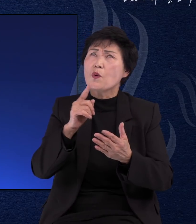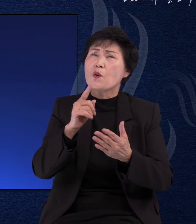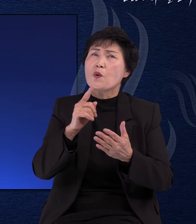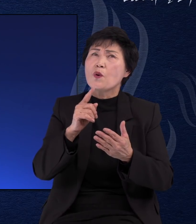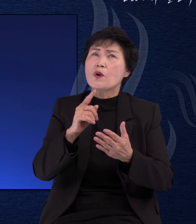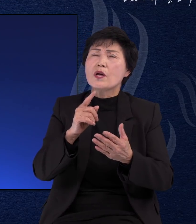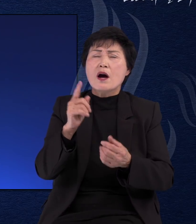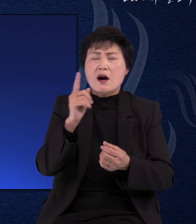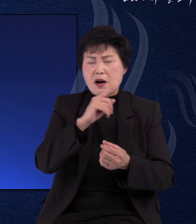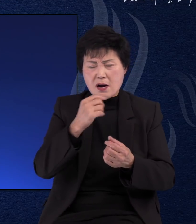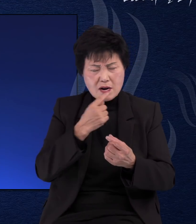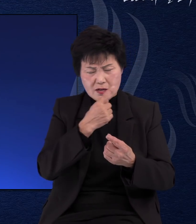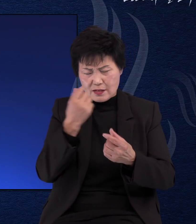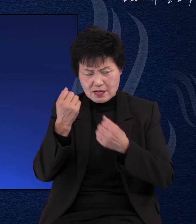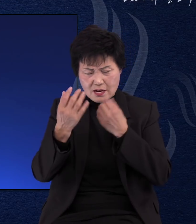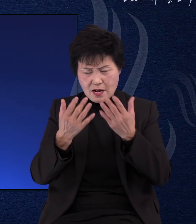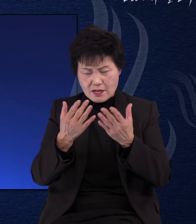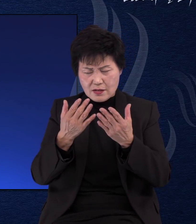어떤 간증을 해야 될까요?